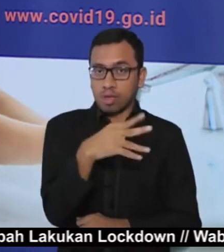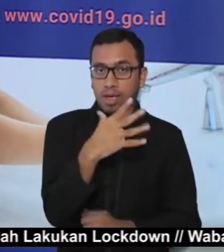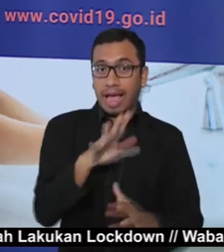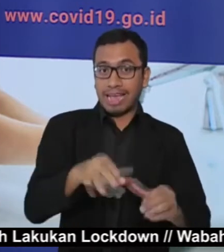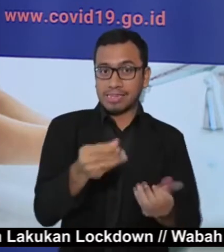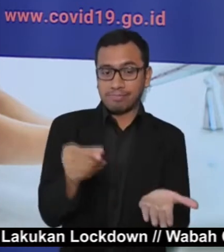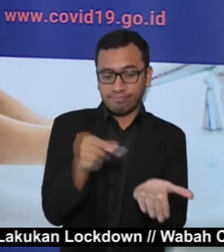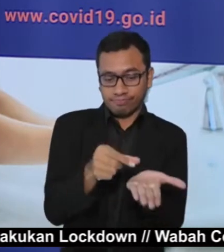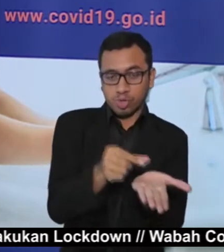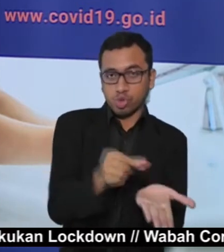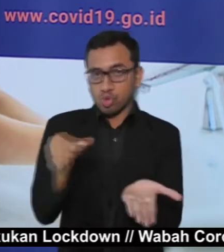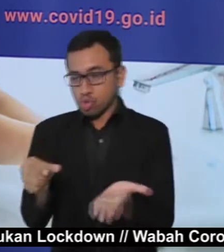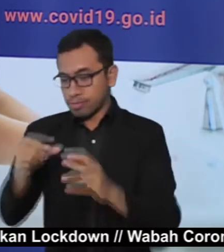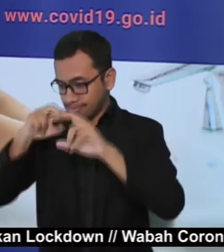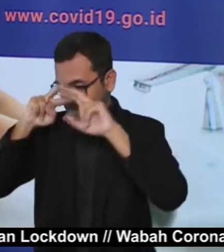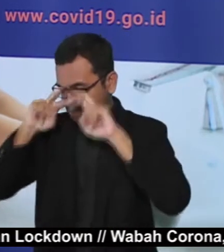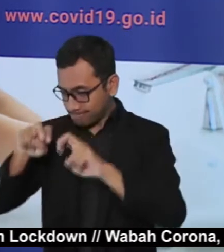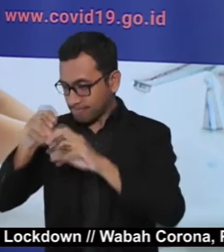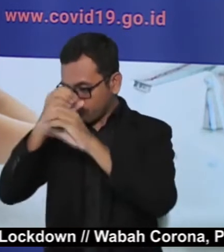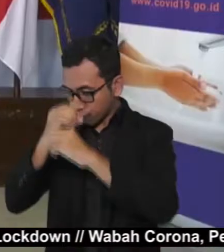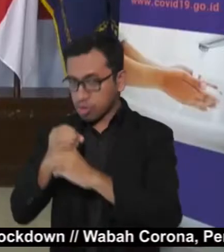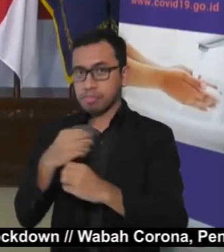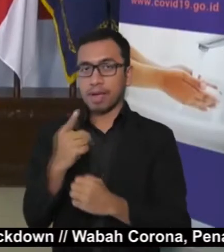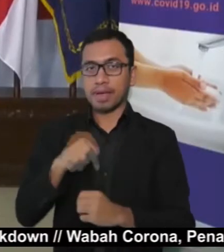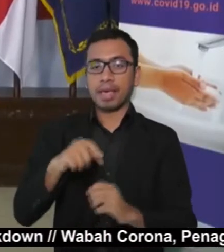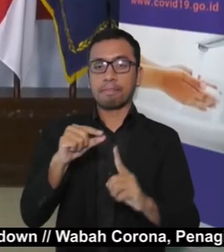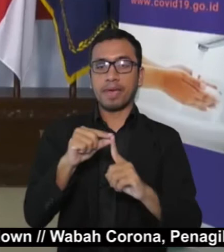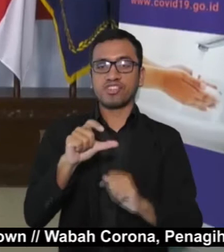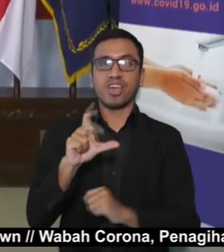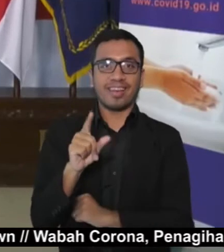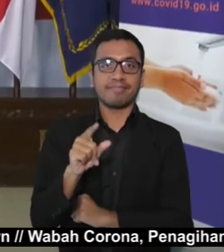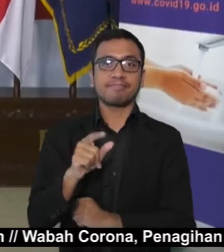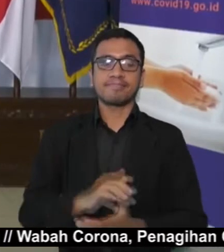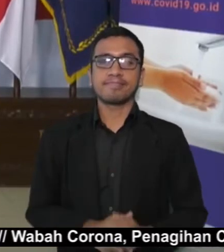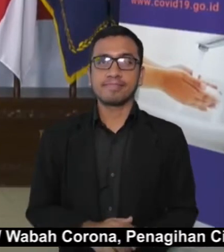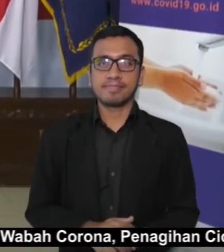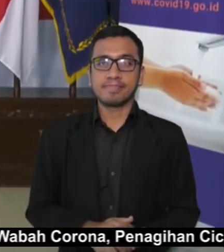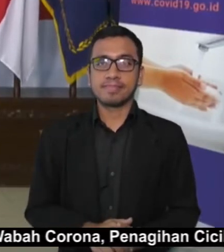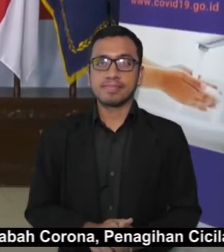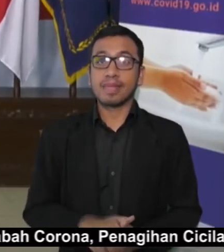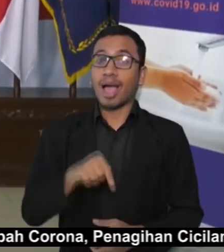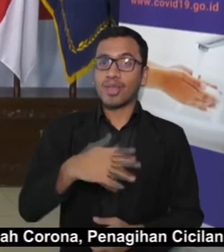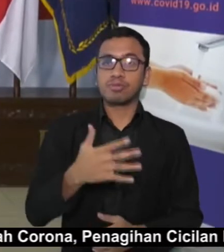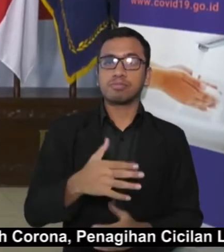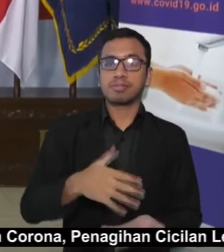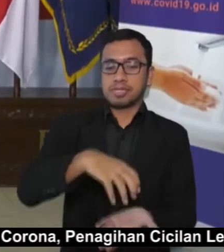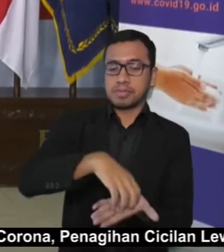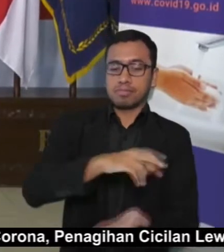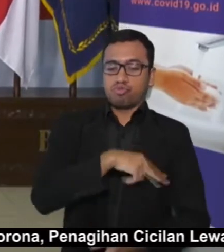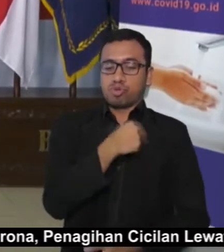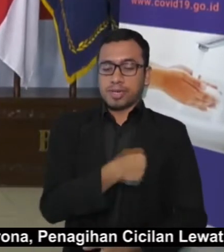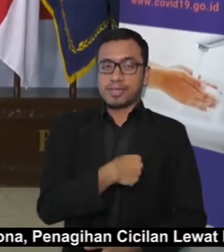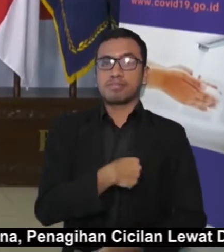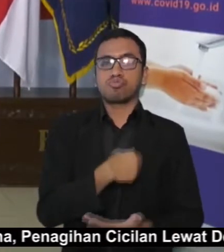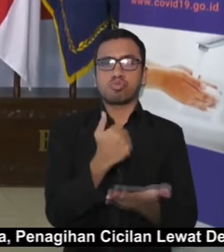menggunakan PCR Hai ini yang dilakukan oleh Puskesmas dengan standart yang